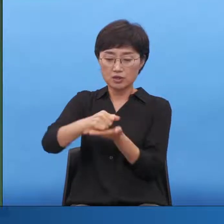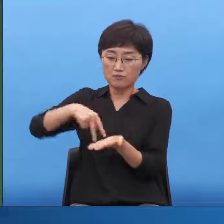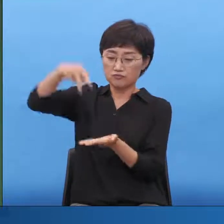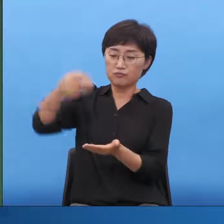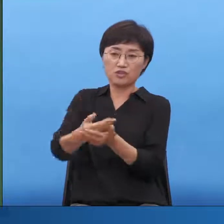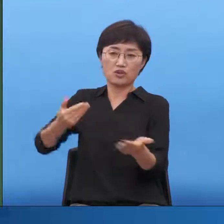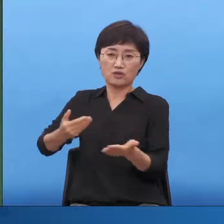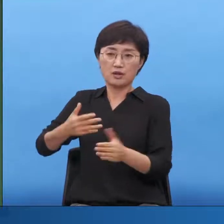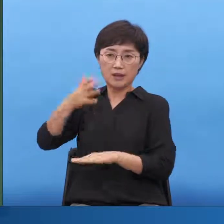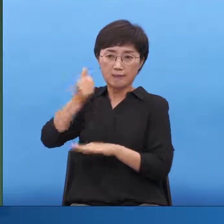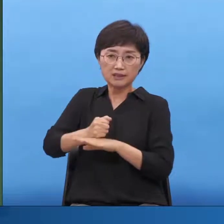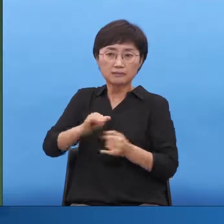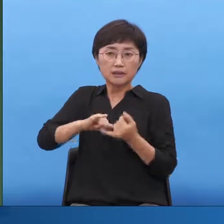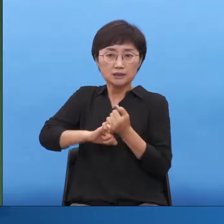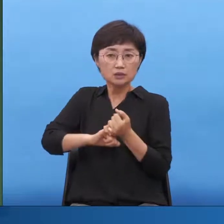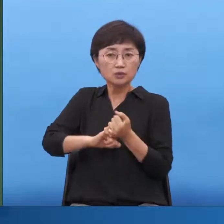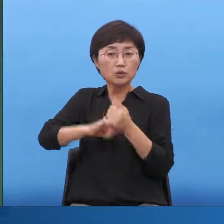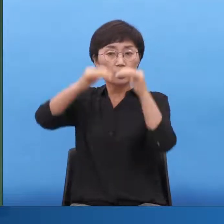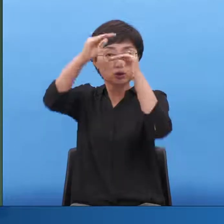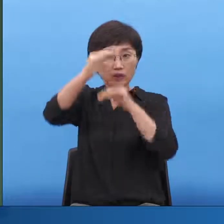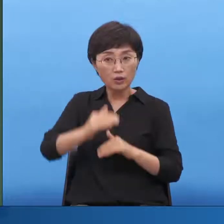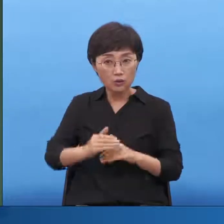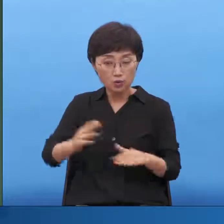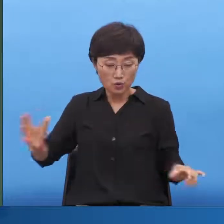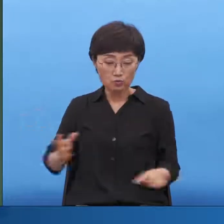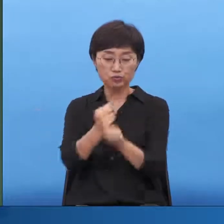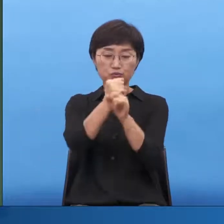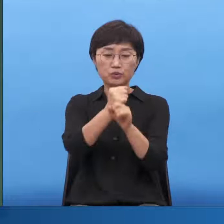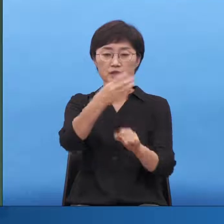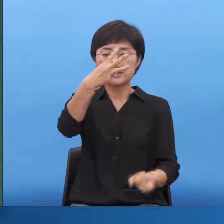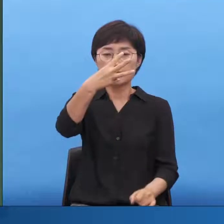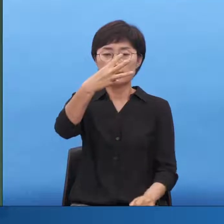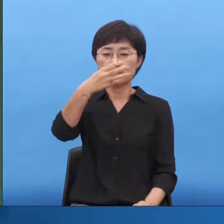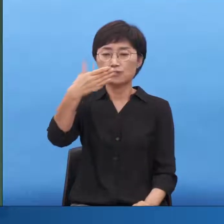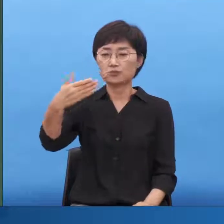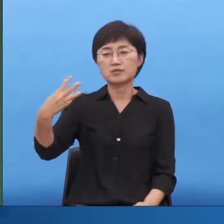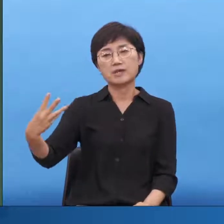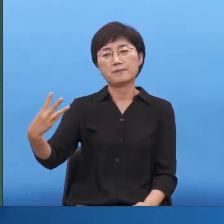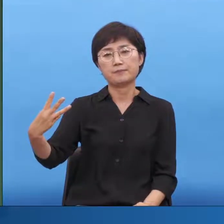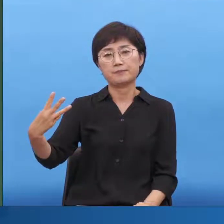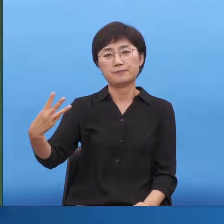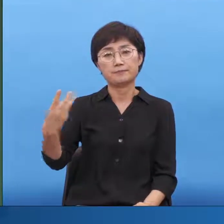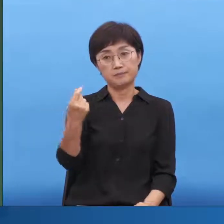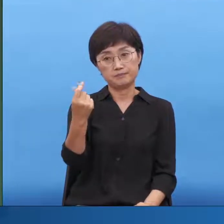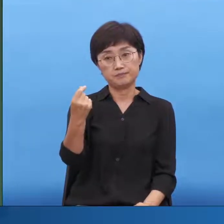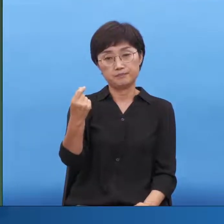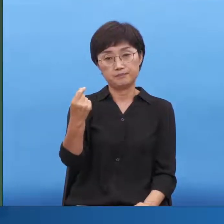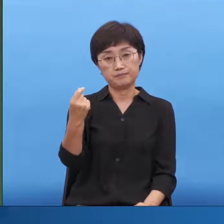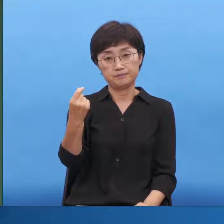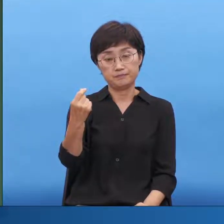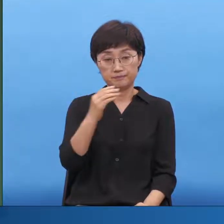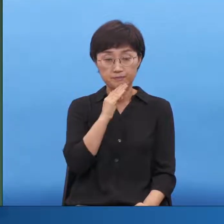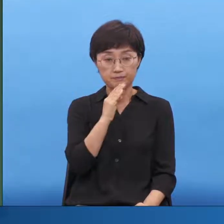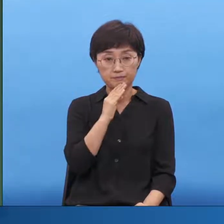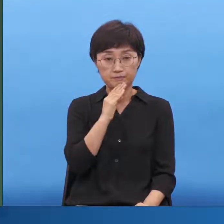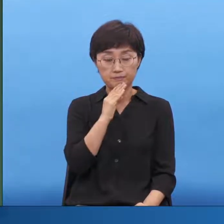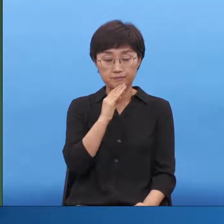이미 그리스도께서 하나님의 나라 성령 얘기했단 말이요, 성삼위.